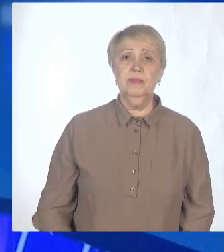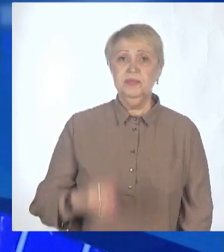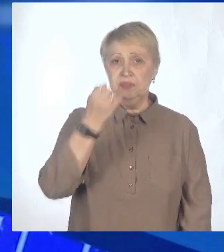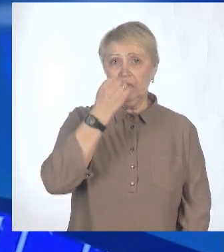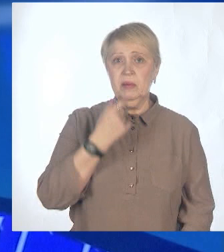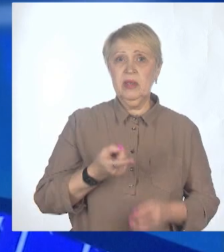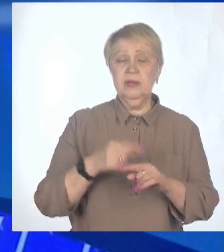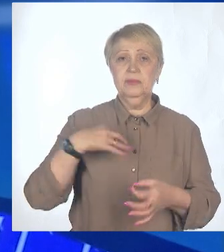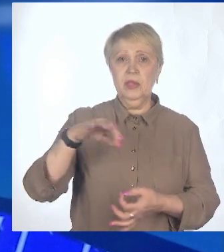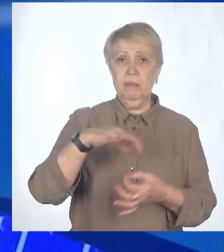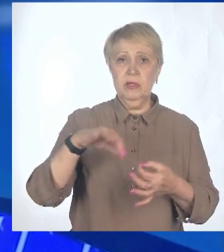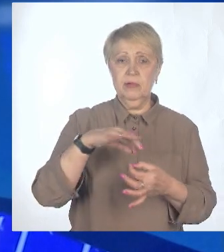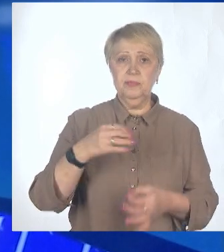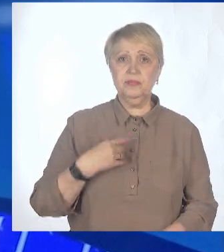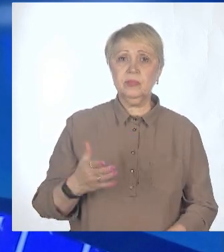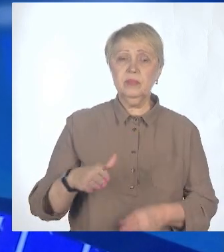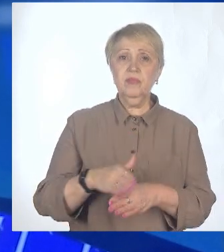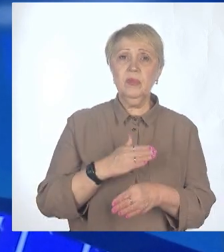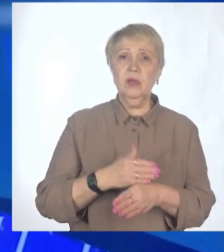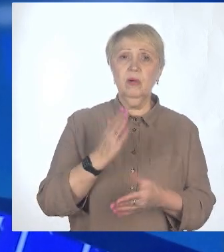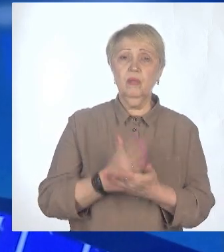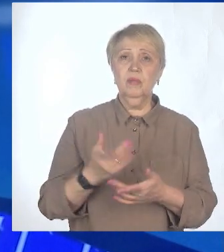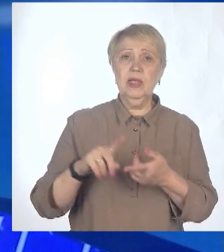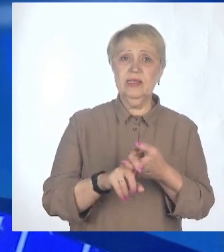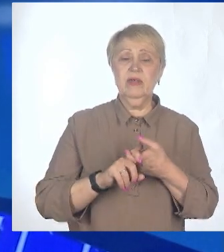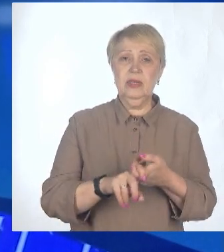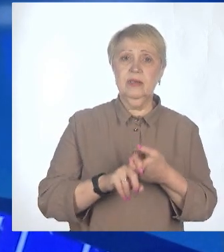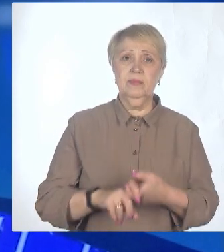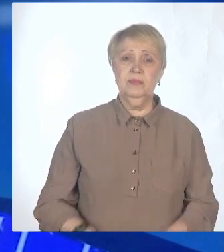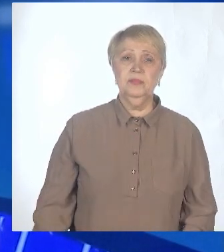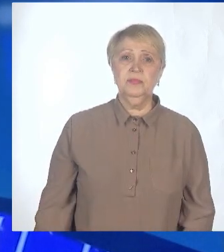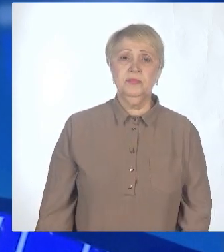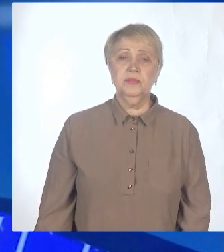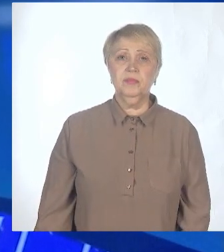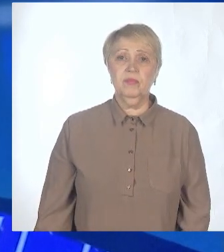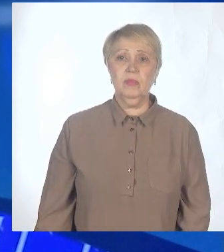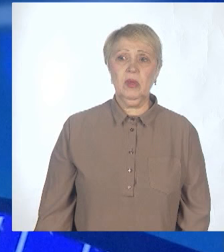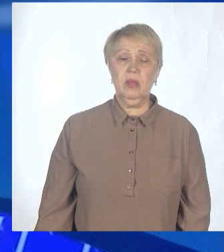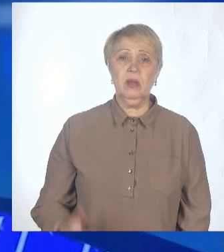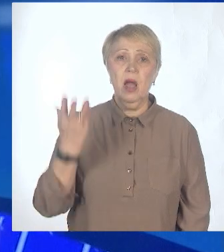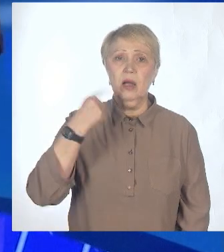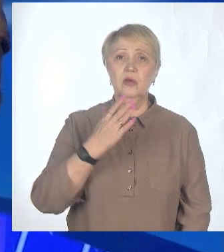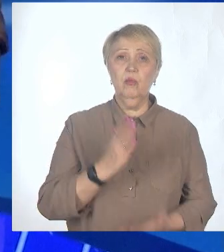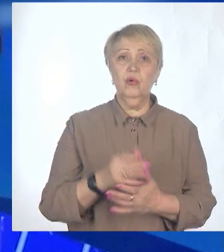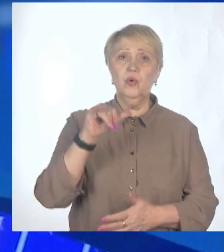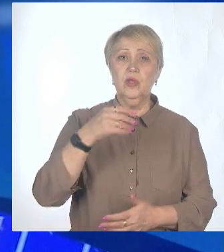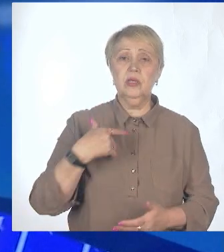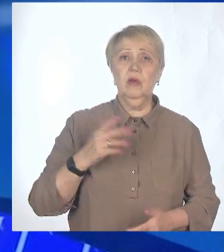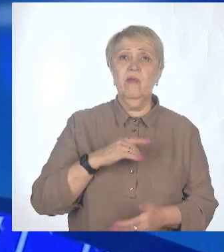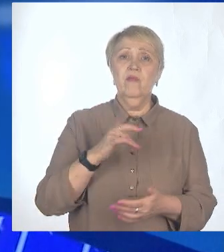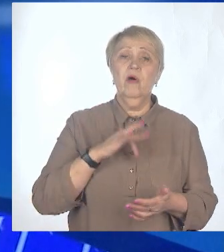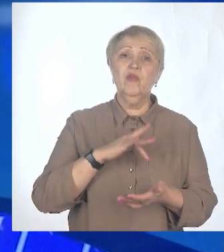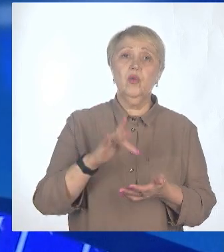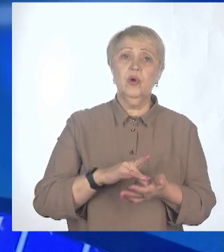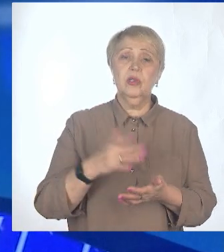беседу. Дальше будем с вами также на связи, онлайн или офлайн, когда будете у нас в городе. Потому что, да, ситуация